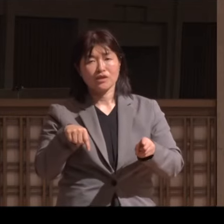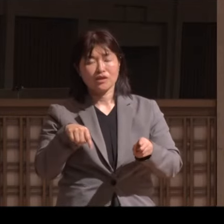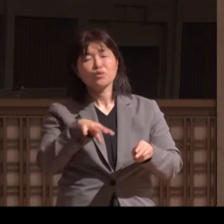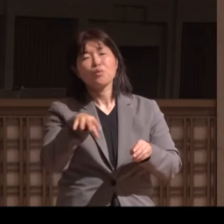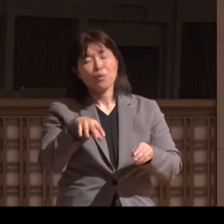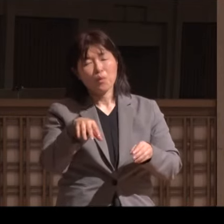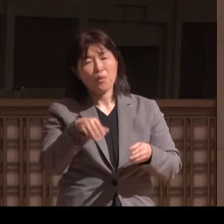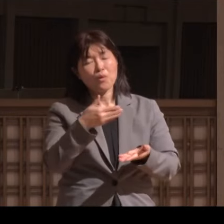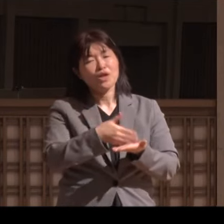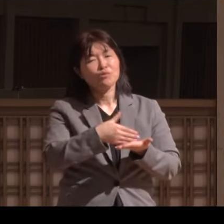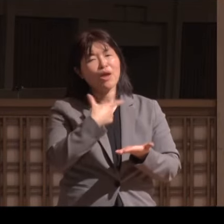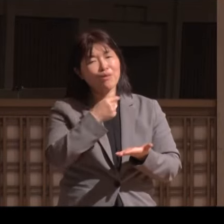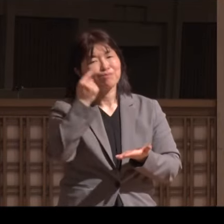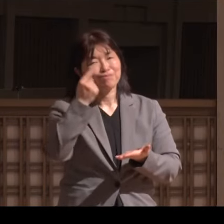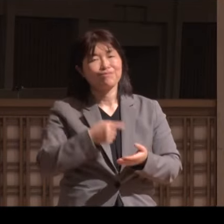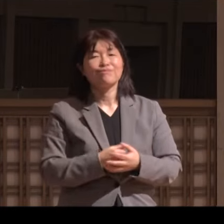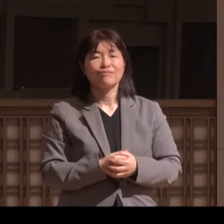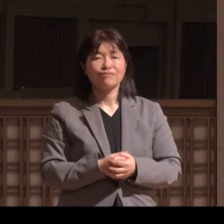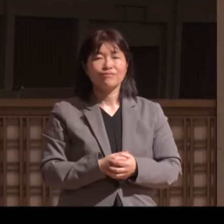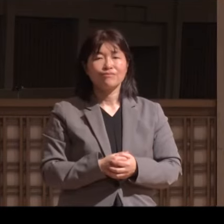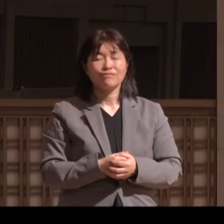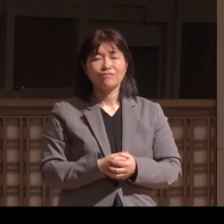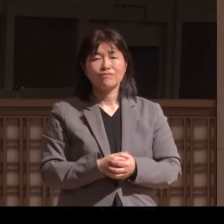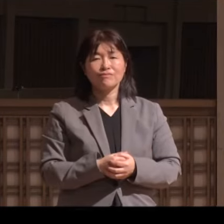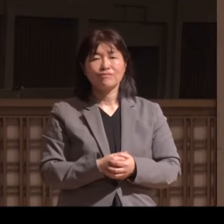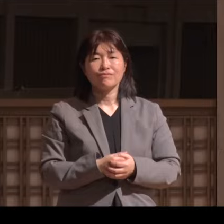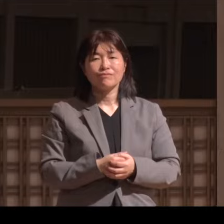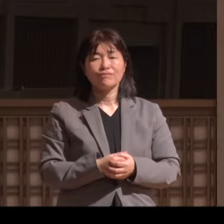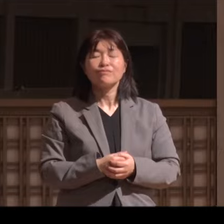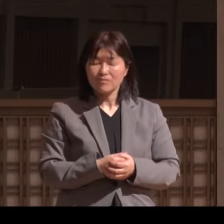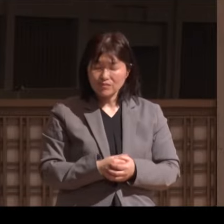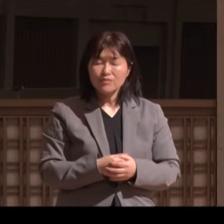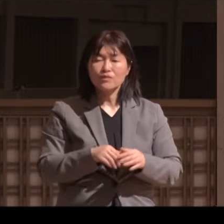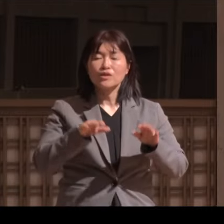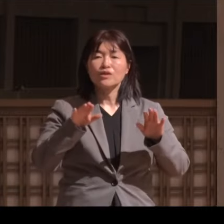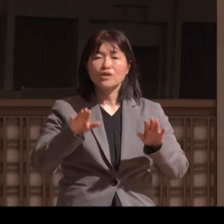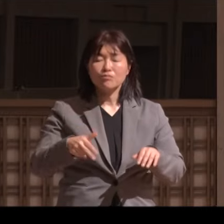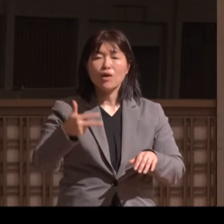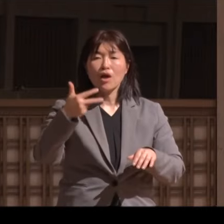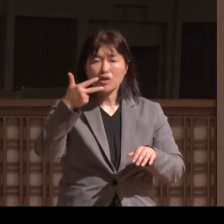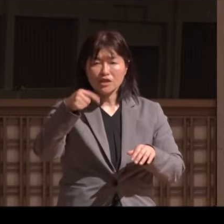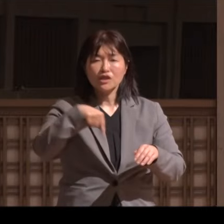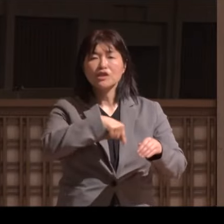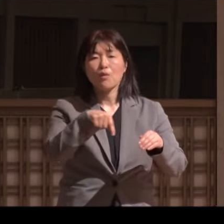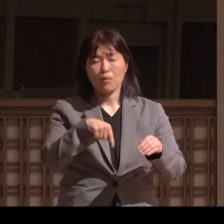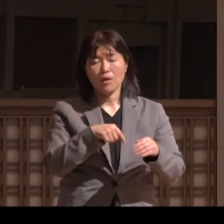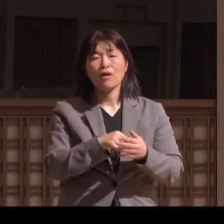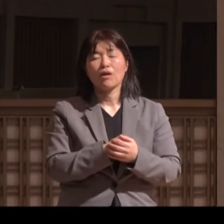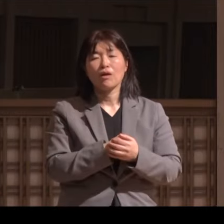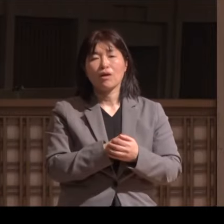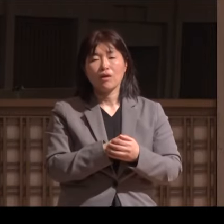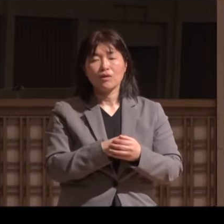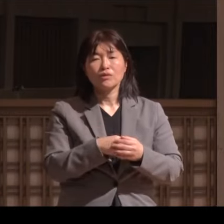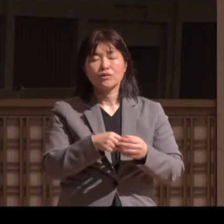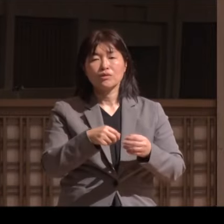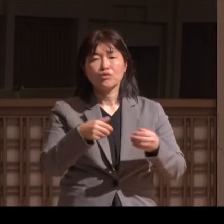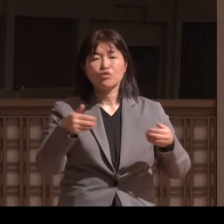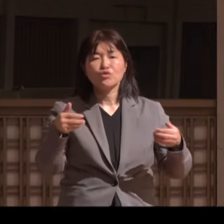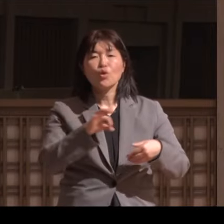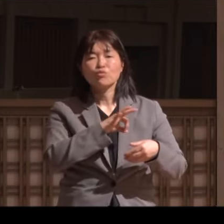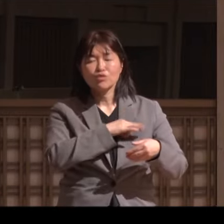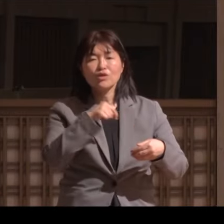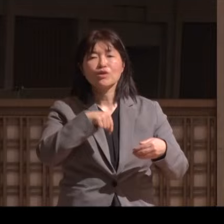ちょっと詳しくお聞かせいただけますかえっと今ですねあの市の方ではあの広島市の職員